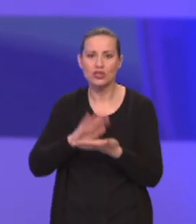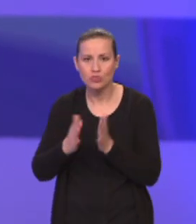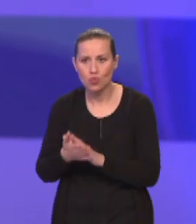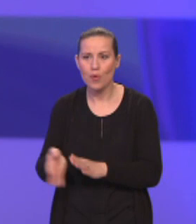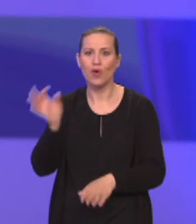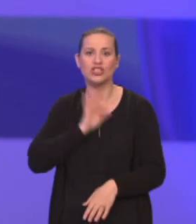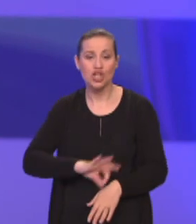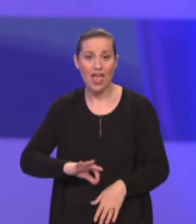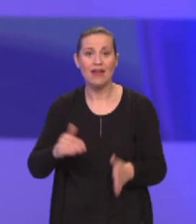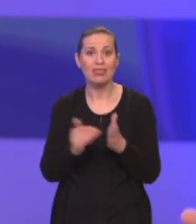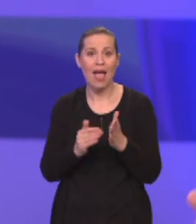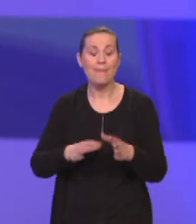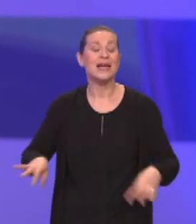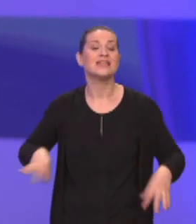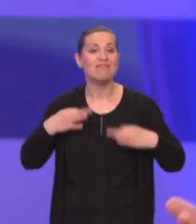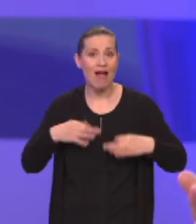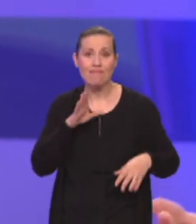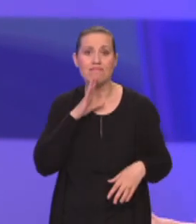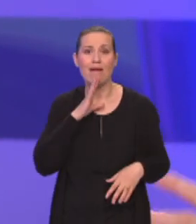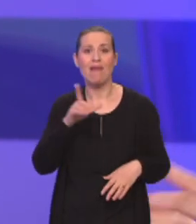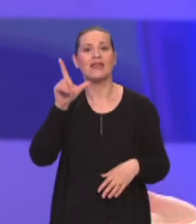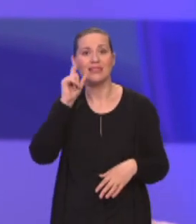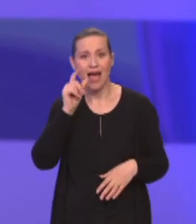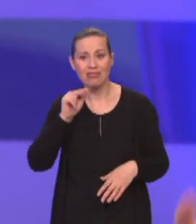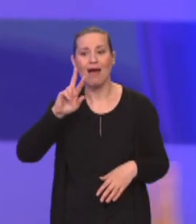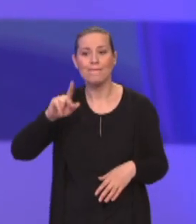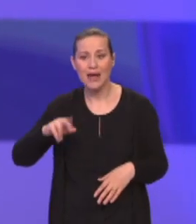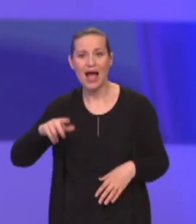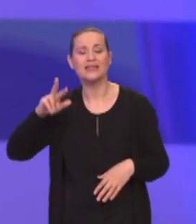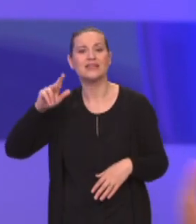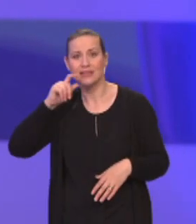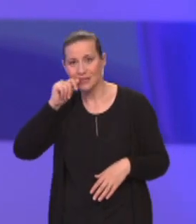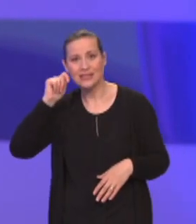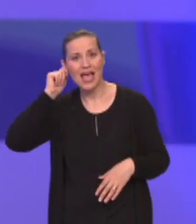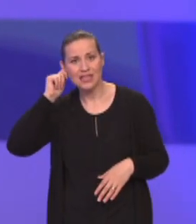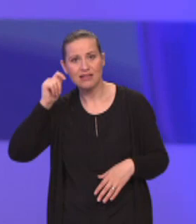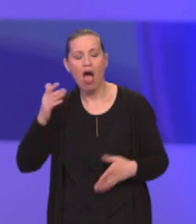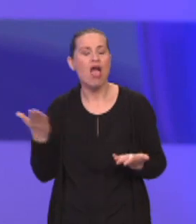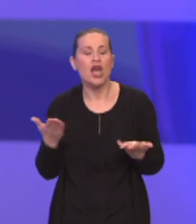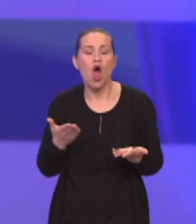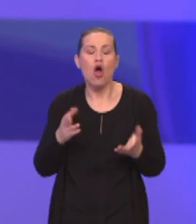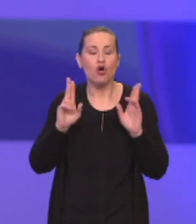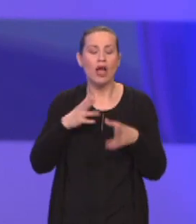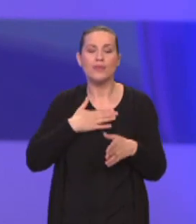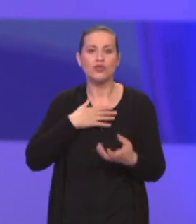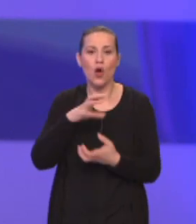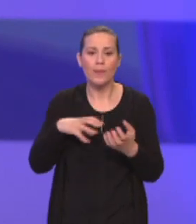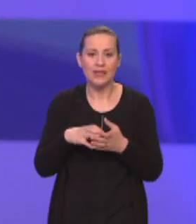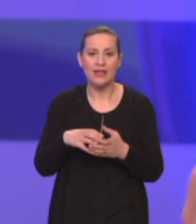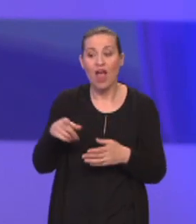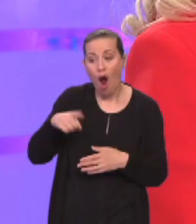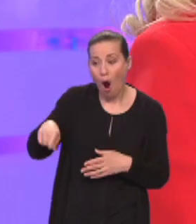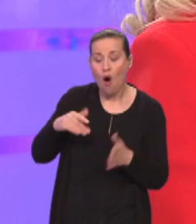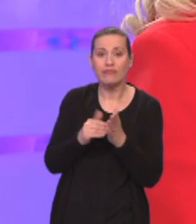kćeri, treba zdrava mm-hmm. mama, zdrav otac, zdrav brat, zdrava sestra ili već koga imaju u svojoj obitelji. Znači, oni trebaju